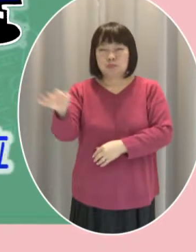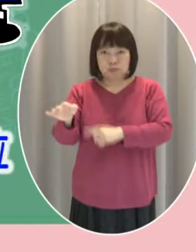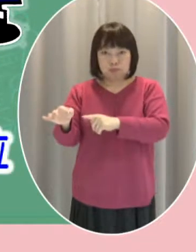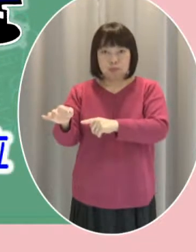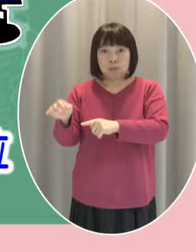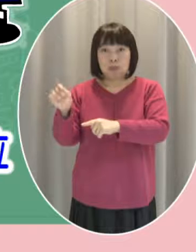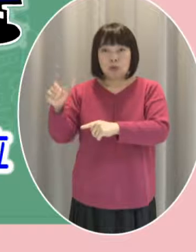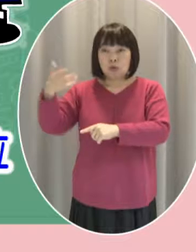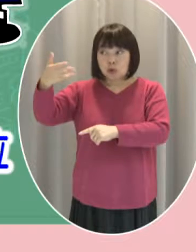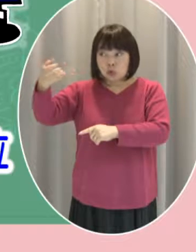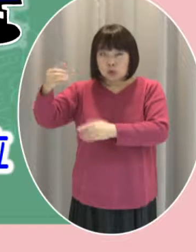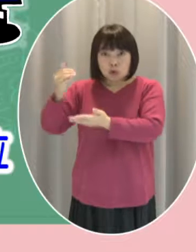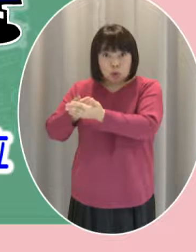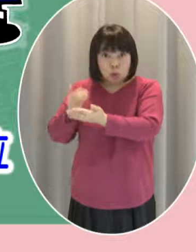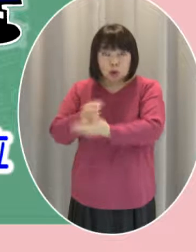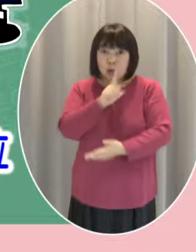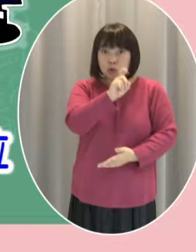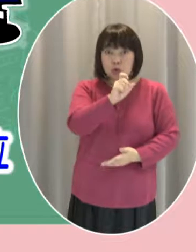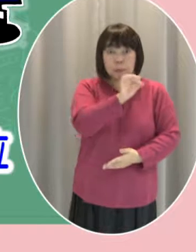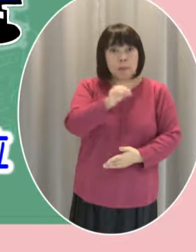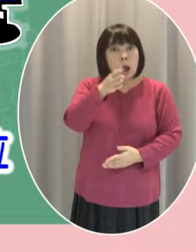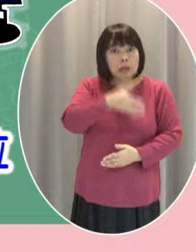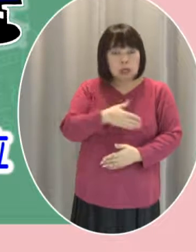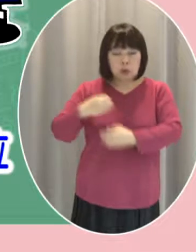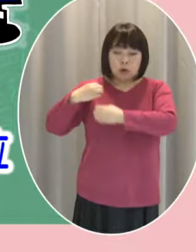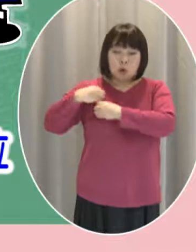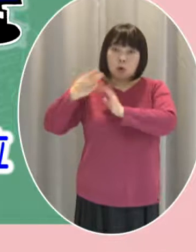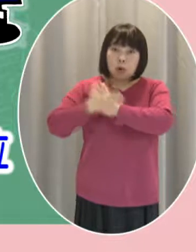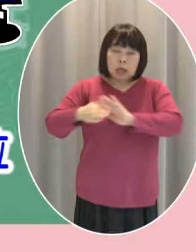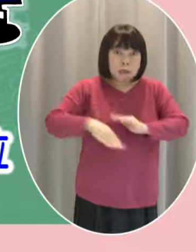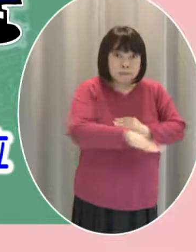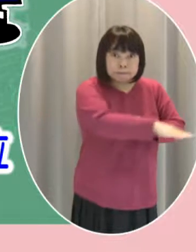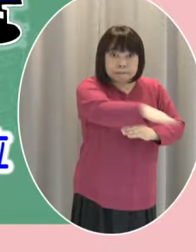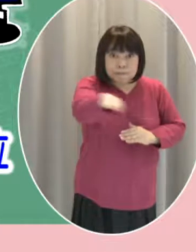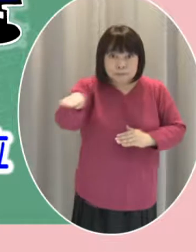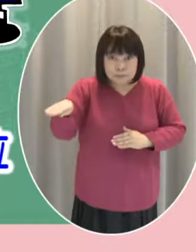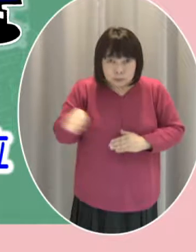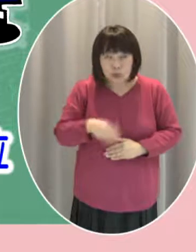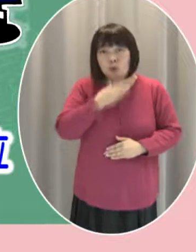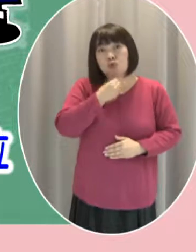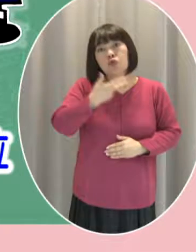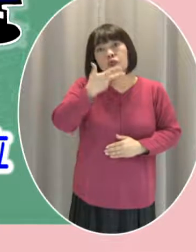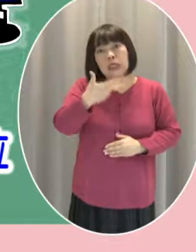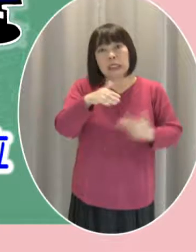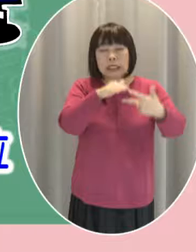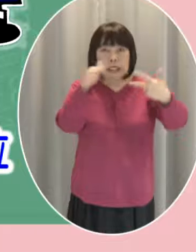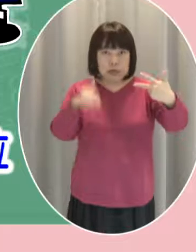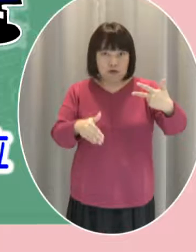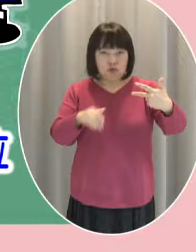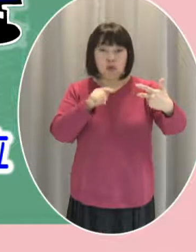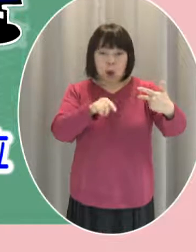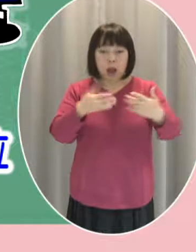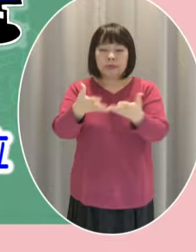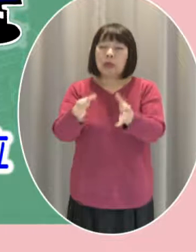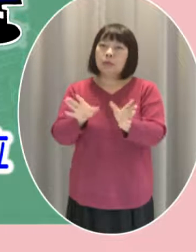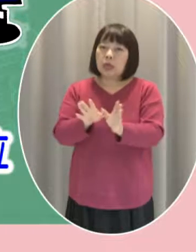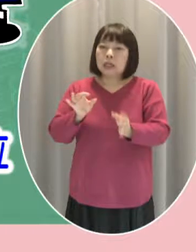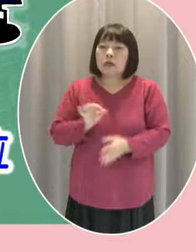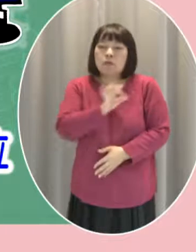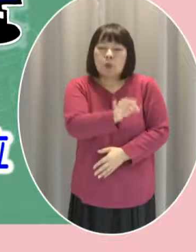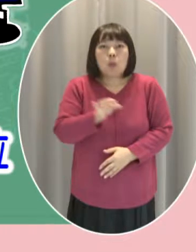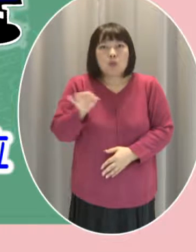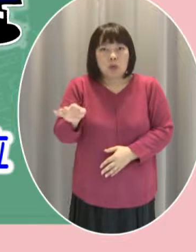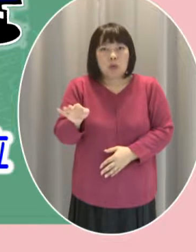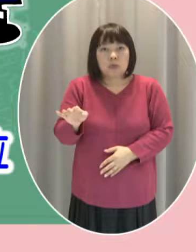残りの10%は兵庫県内の福祉施設団体に配分されたり大規模な